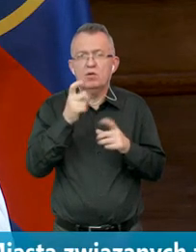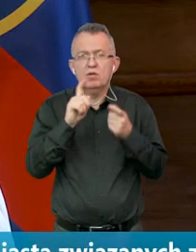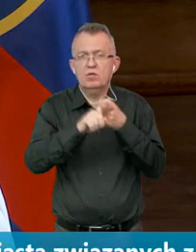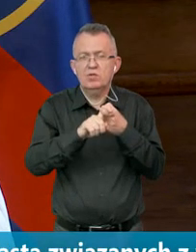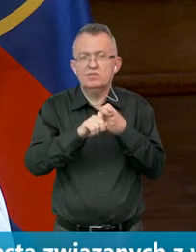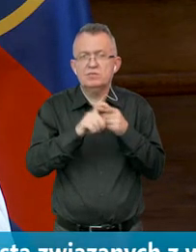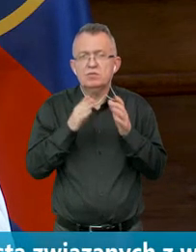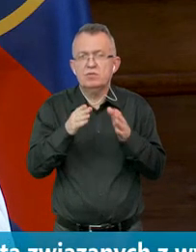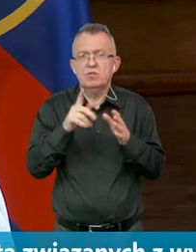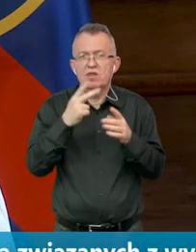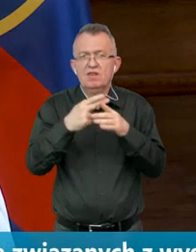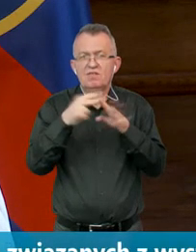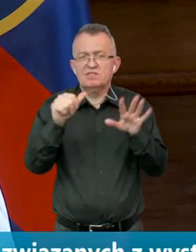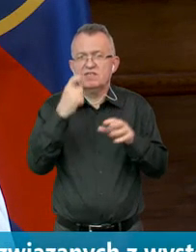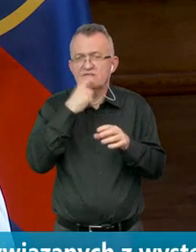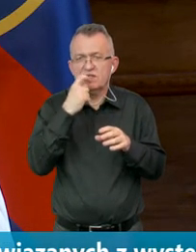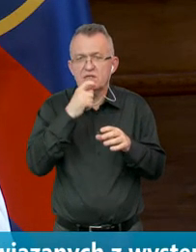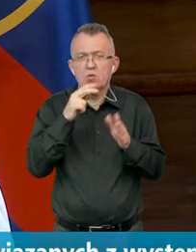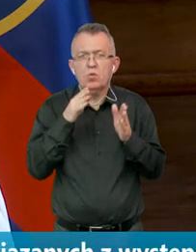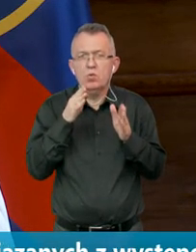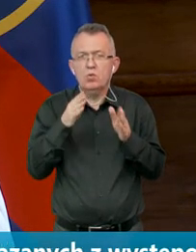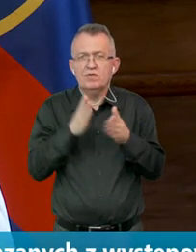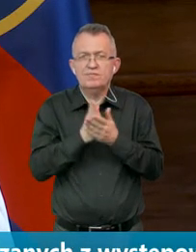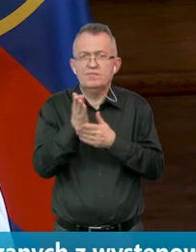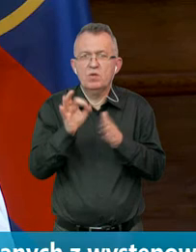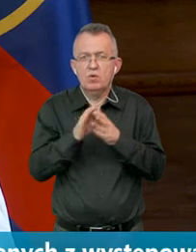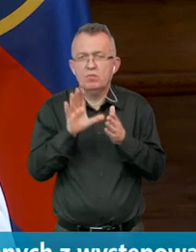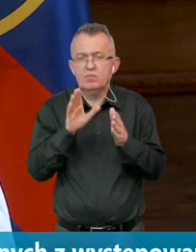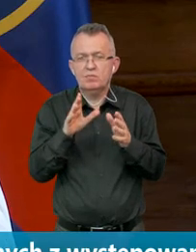pomiędzy jezdniami na 26 kwietnia na wysokości wjazdu w osiedle.